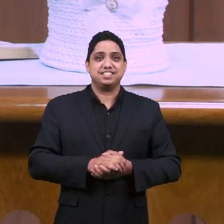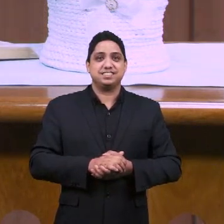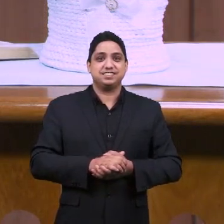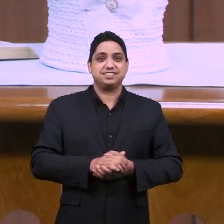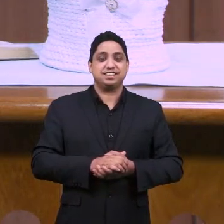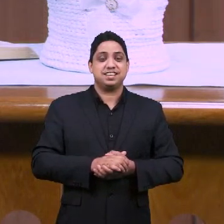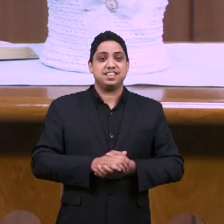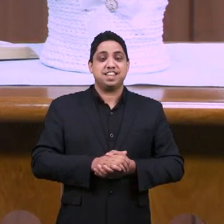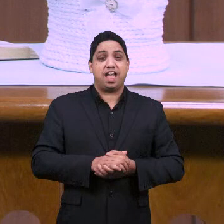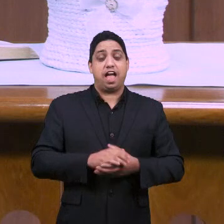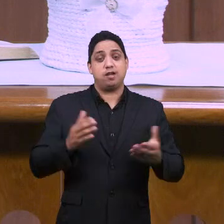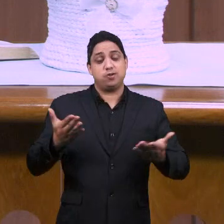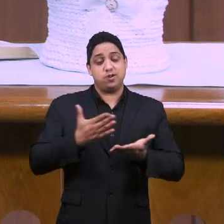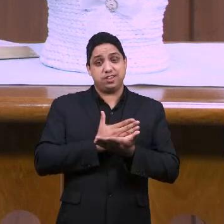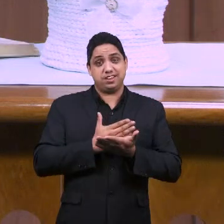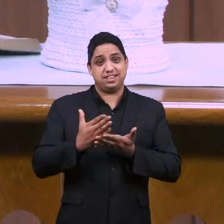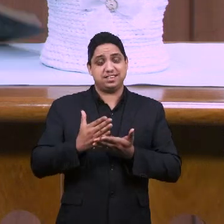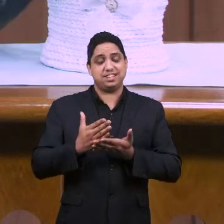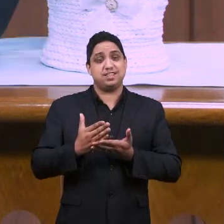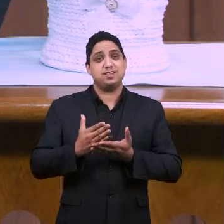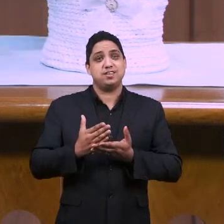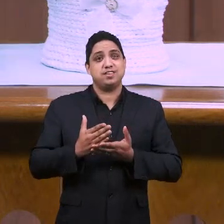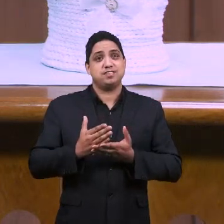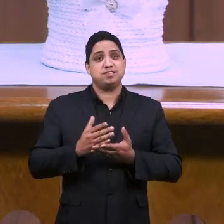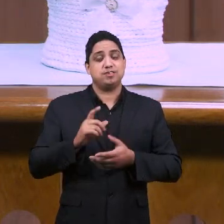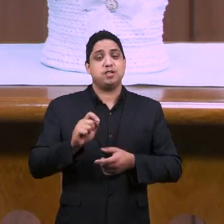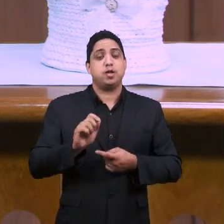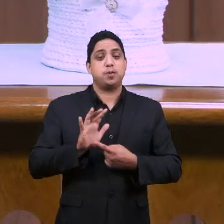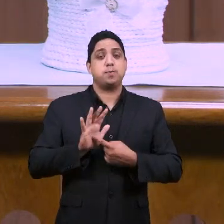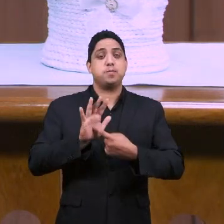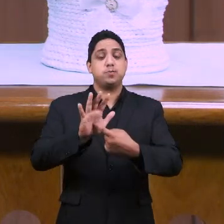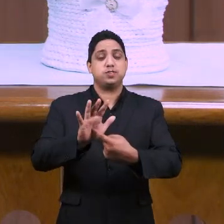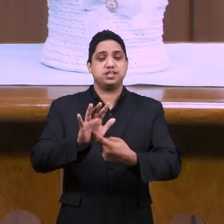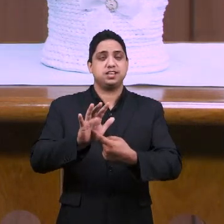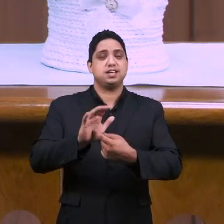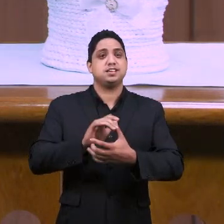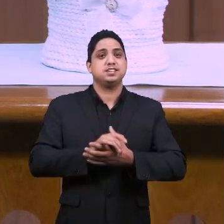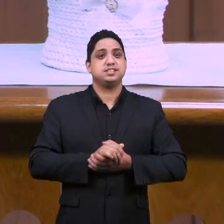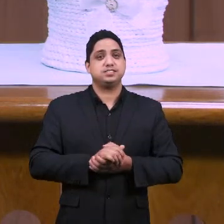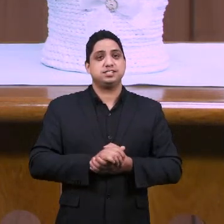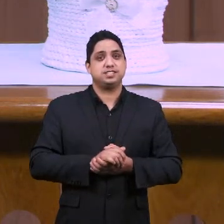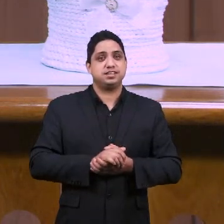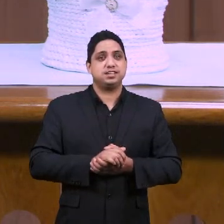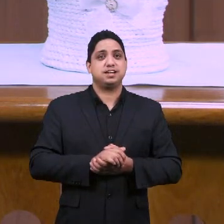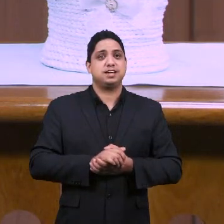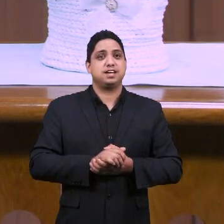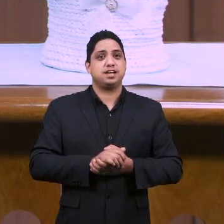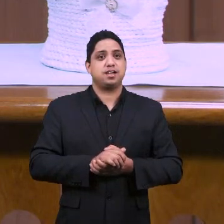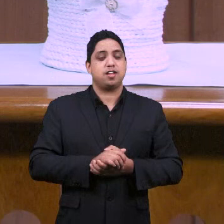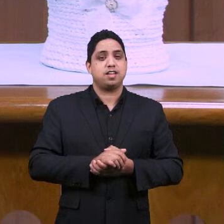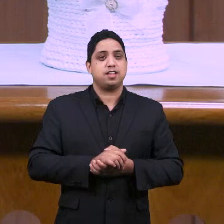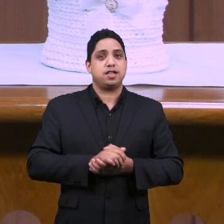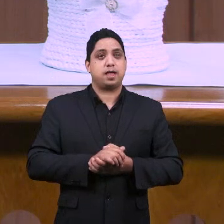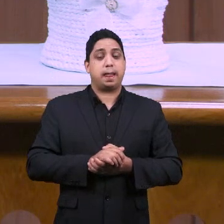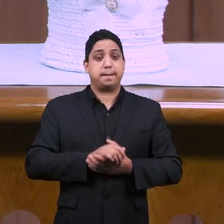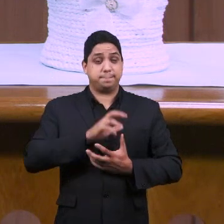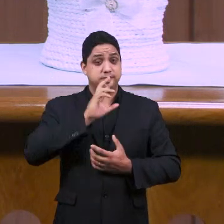normal. On va ici tout d'abord nous faire